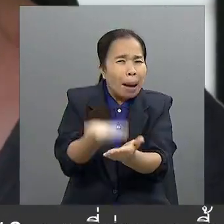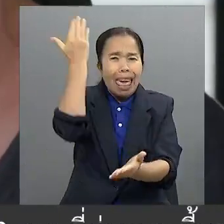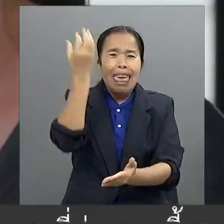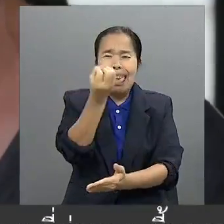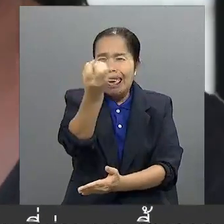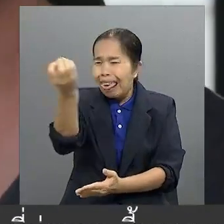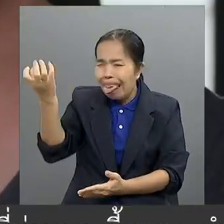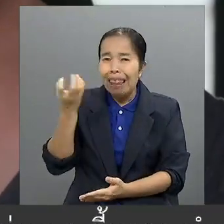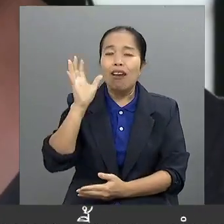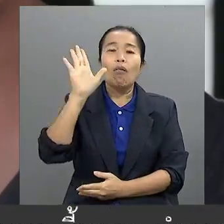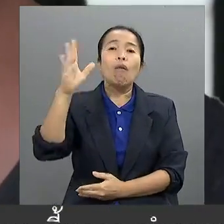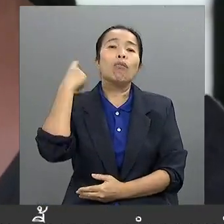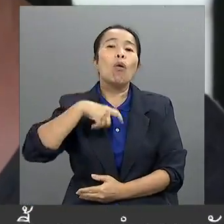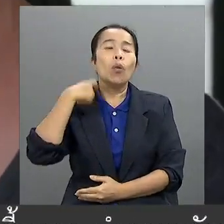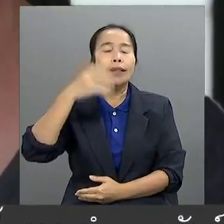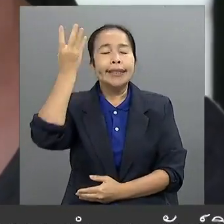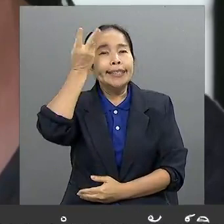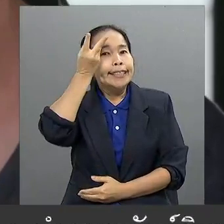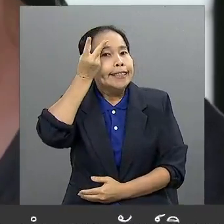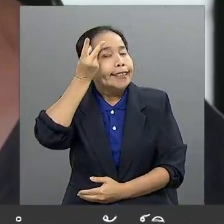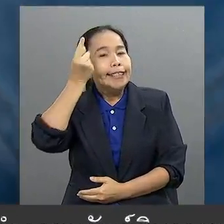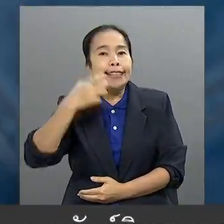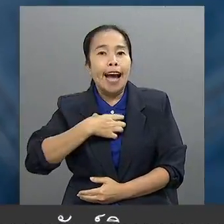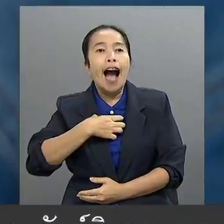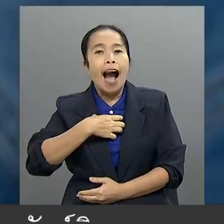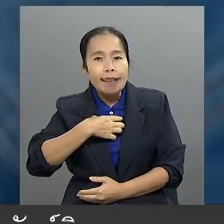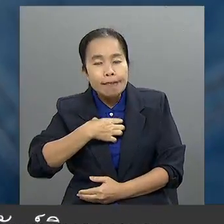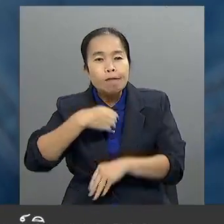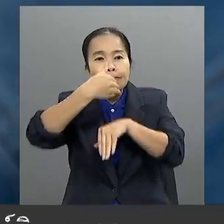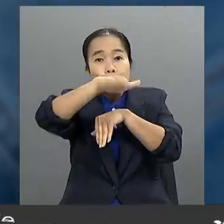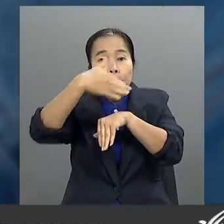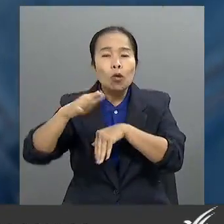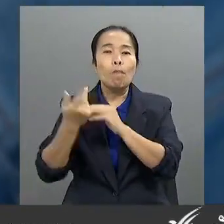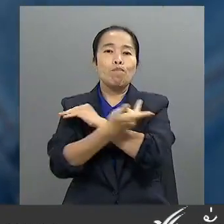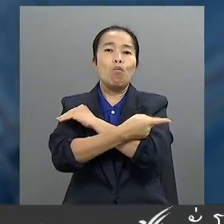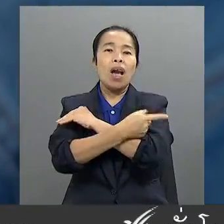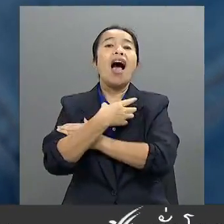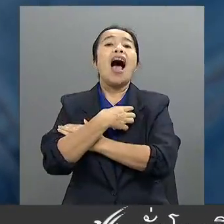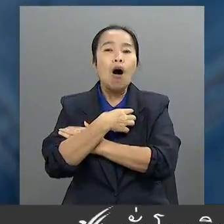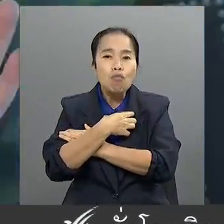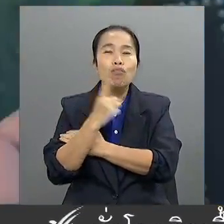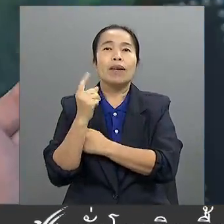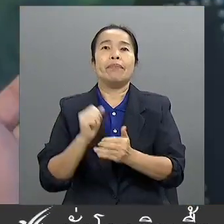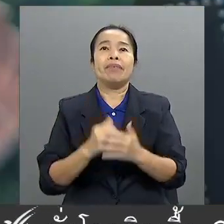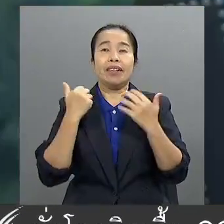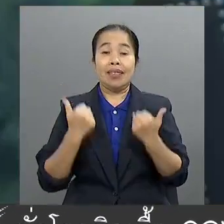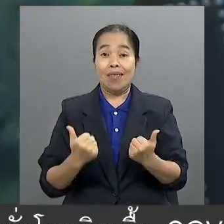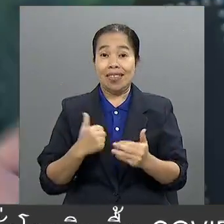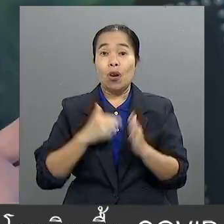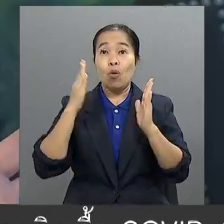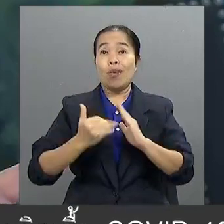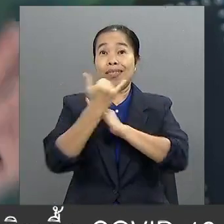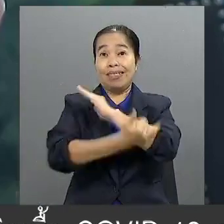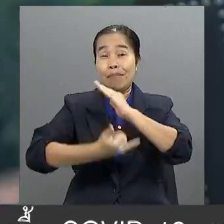ะงั้นเขาก็เริ่มมองหาออกมาทางภูเก ็ ต ไม่ต่างจากนักพัฒนาอสังหาริมทรัพย์ชาวต่างชาติคนนี้นะคะเขาบ